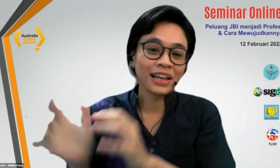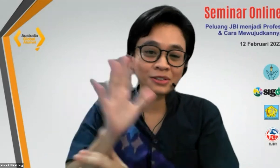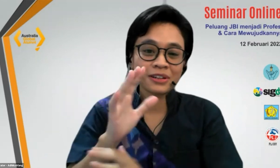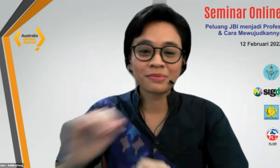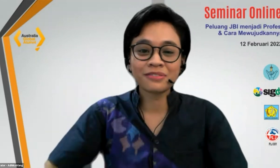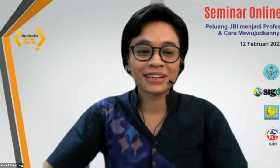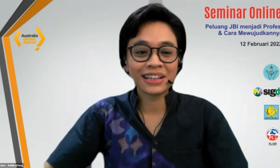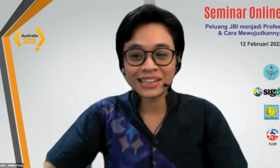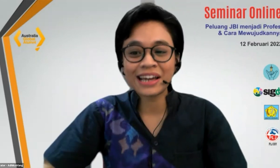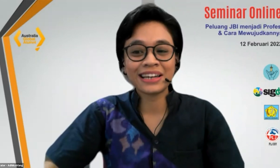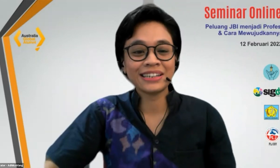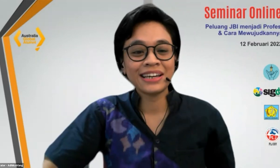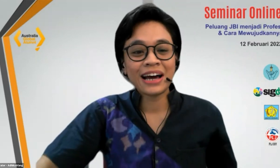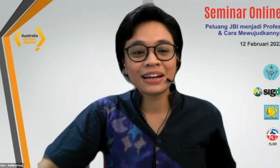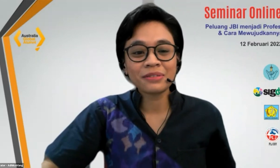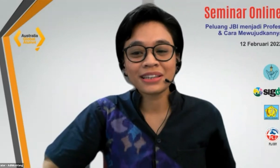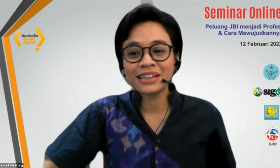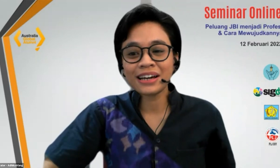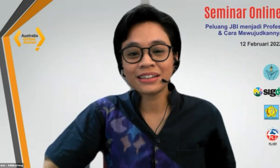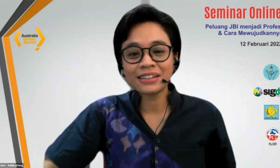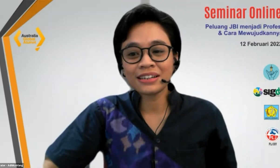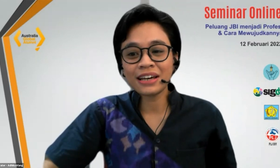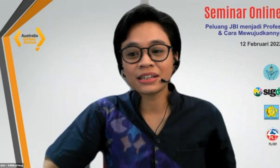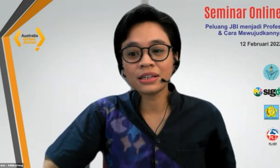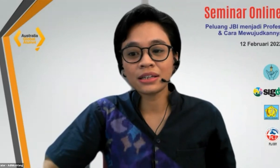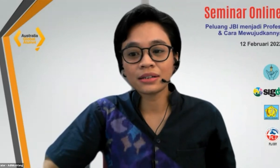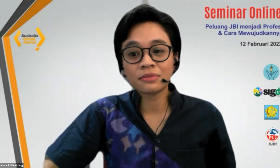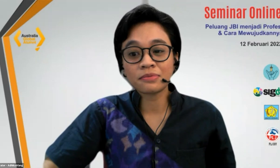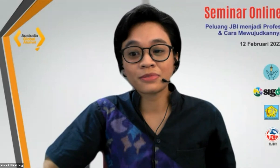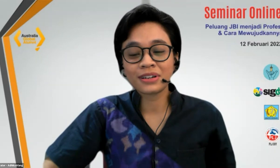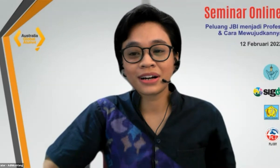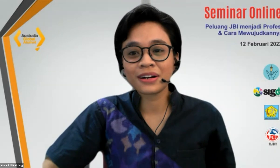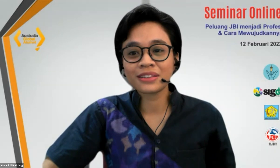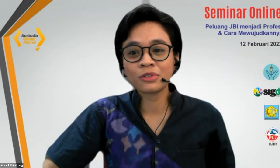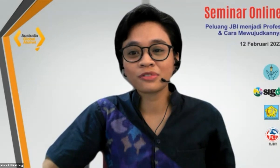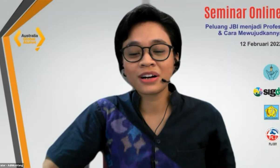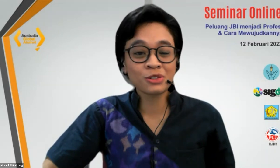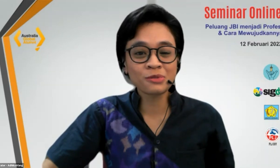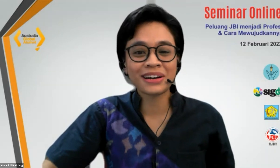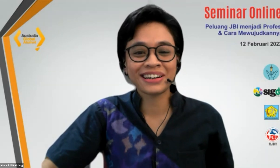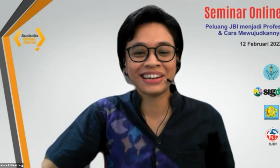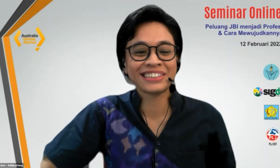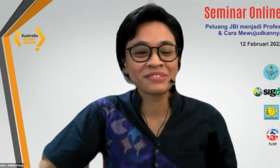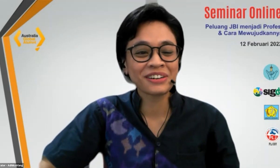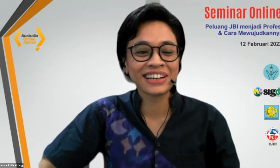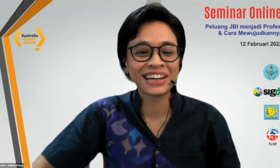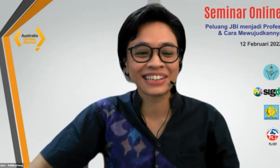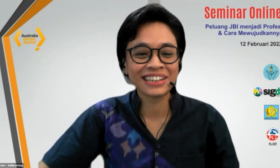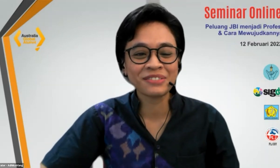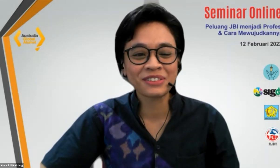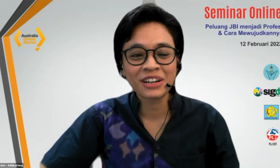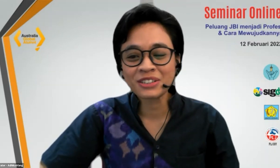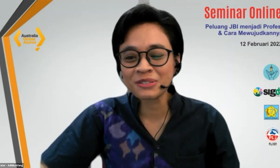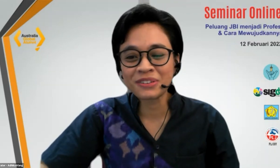ini pertanyaannya langsung ke faried lagi ya dari ada pertanyaan dari Kalo kata guru vag sumber ya saya baru